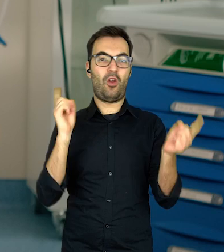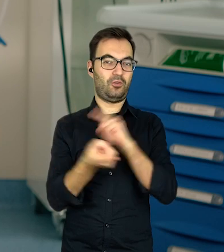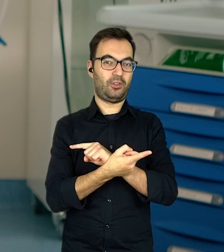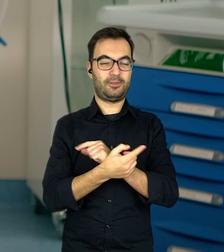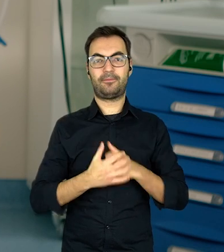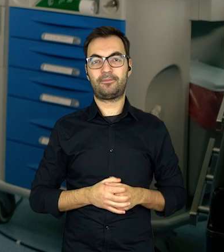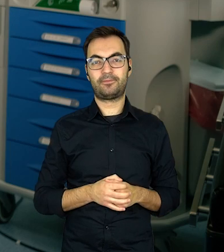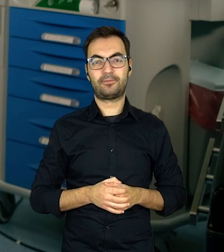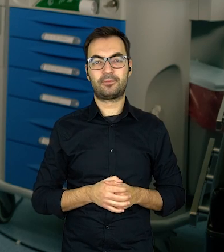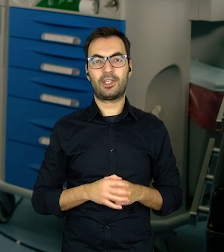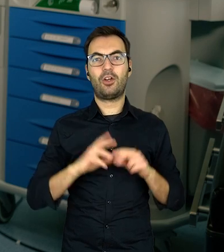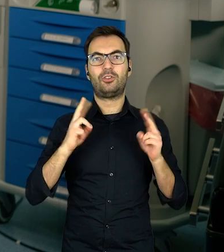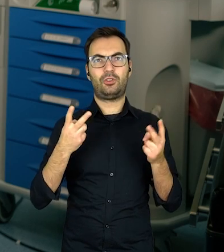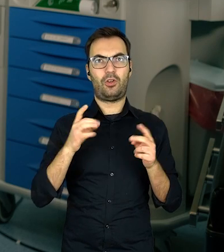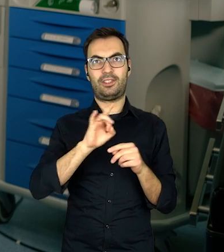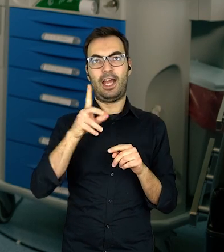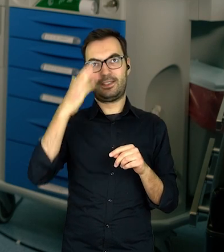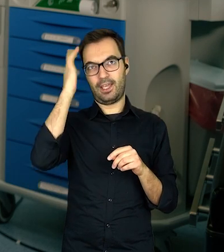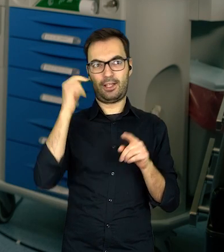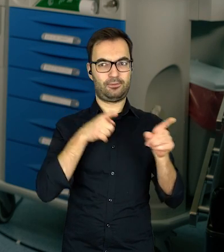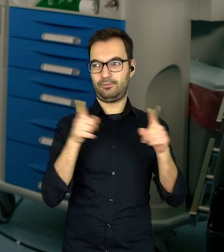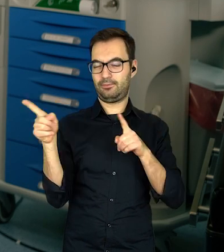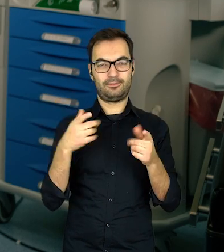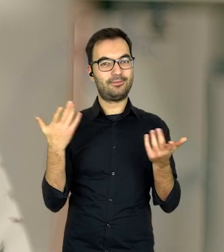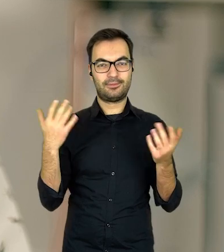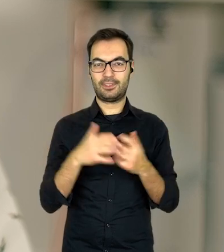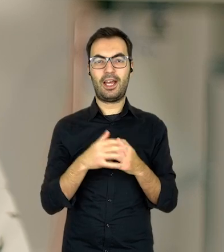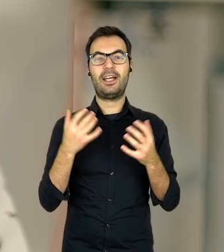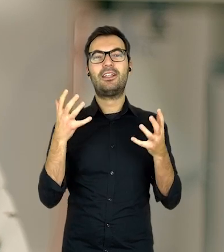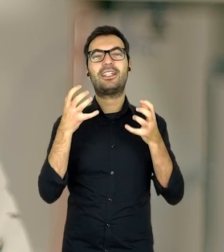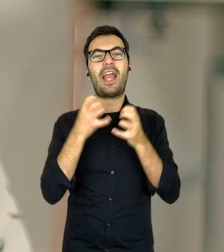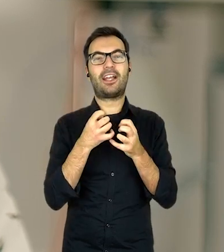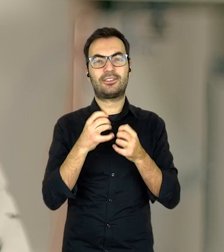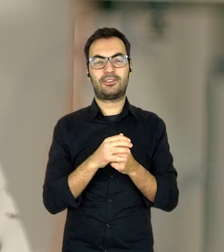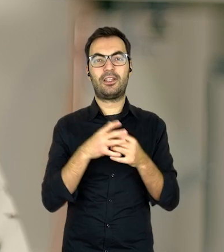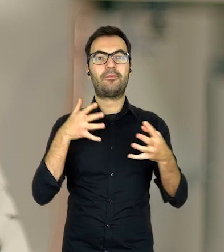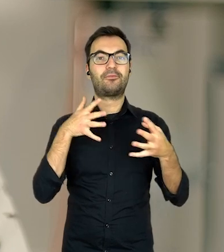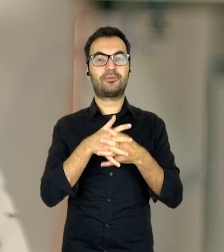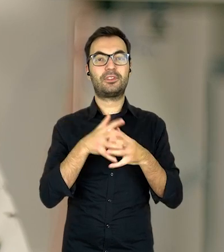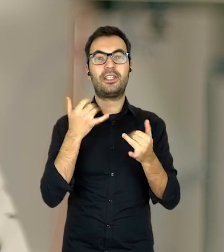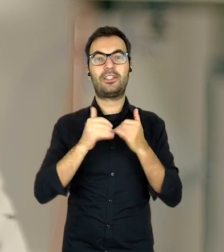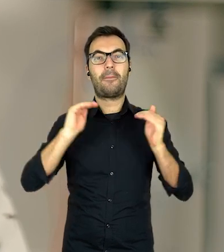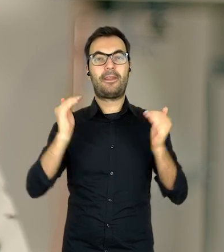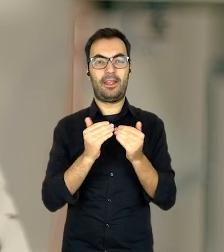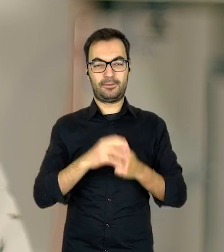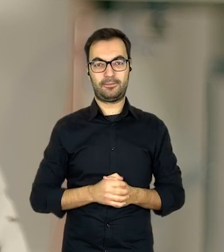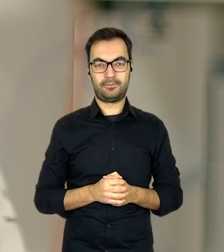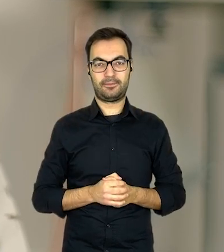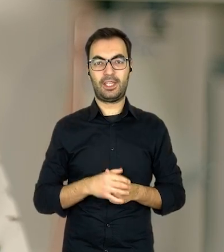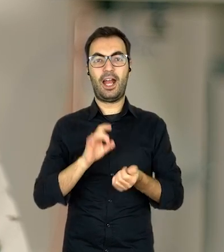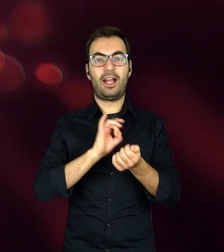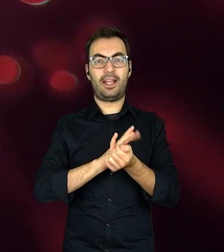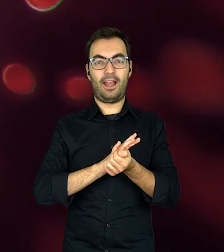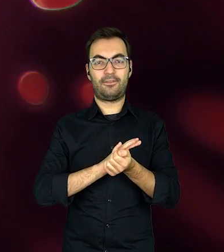w odwrotnym kierunku. Skąd te gazy wiedzą, w którą stronę mają się poruszać? To kwestia ich stężenia. Przenikają tam, gdzie jest ich mniej. W